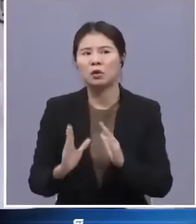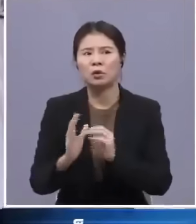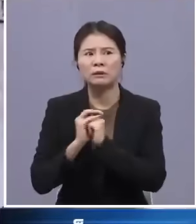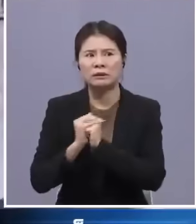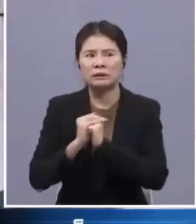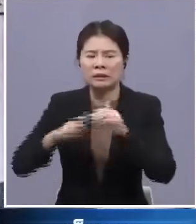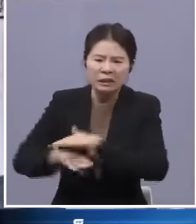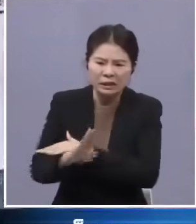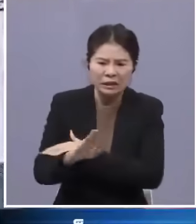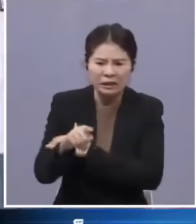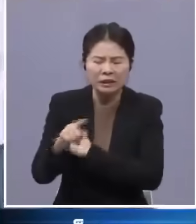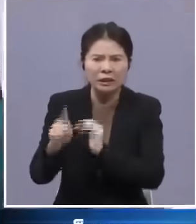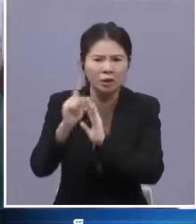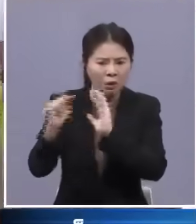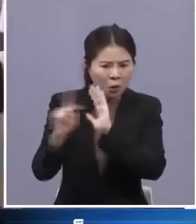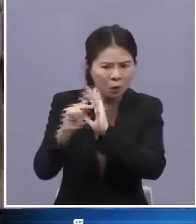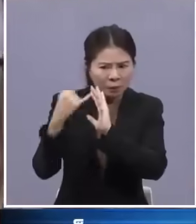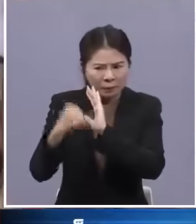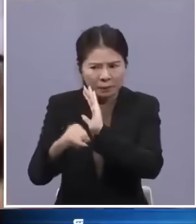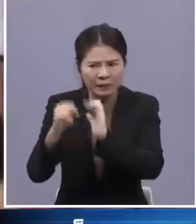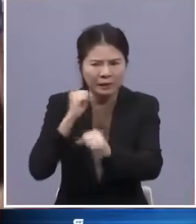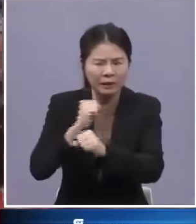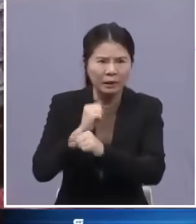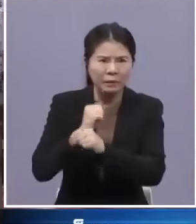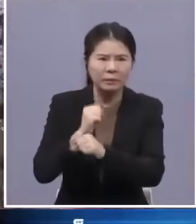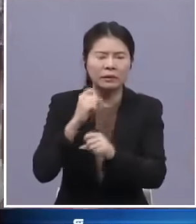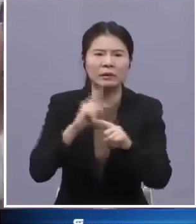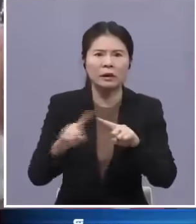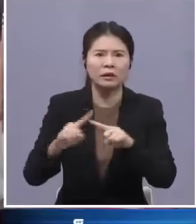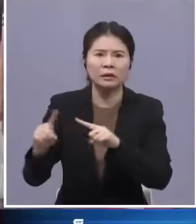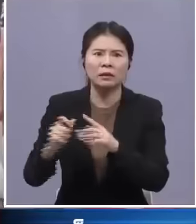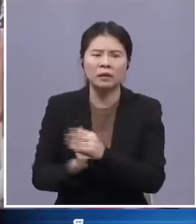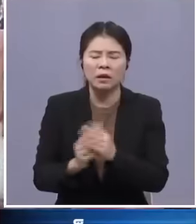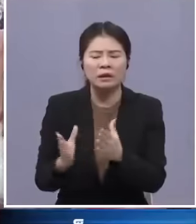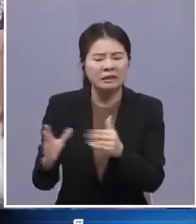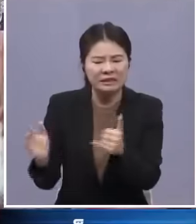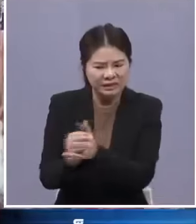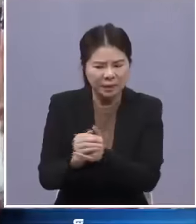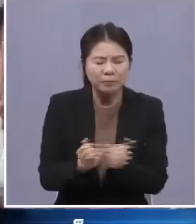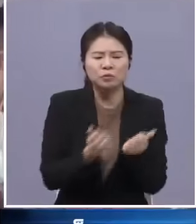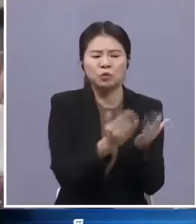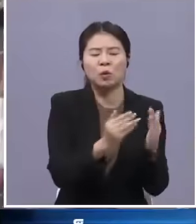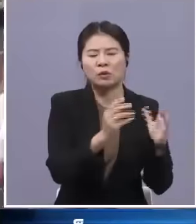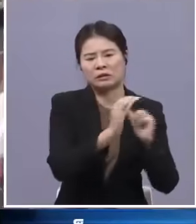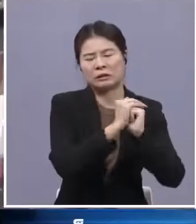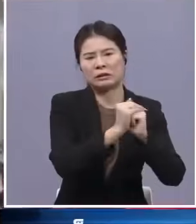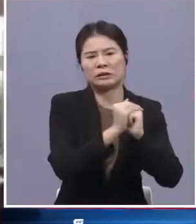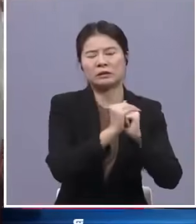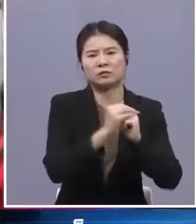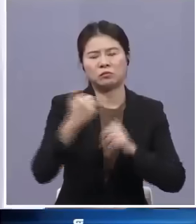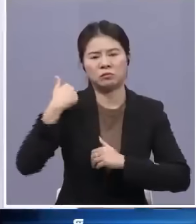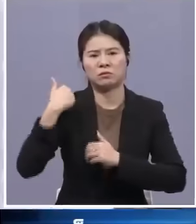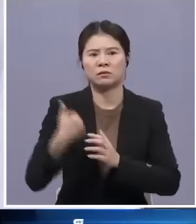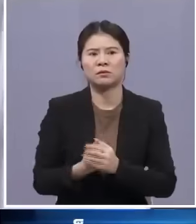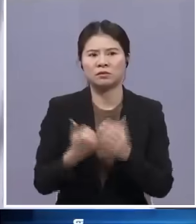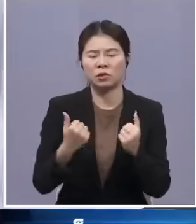าละเมิดสิทธิ์มาอยู่ไทยก็ยังถูกส่งตัวกับจีนไปแบบเยอะแยะมากมายทีนี้หลายภาคส่ว